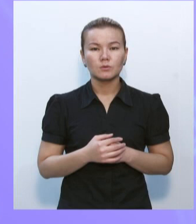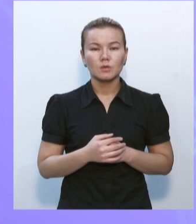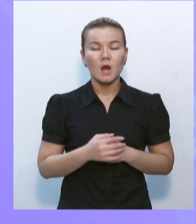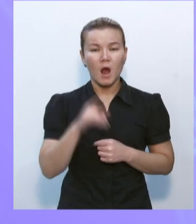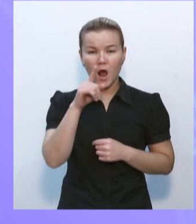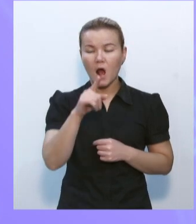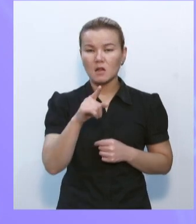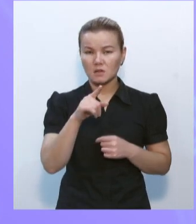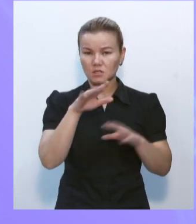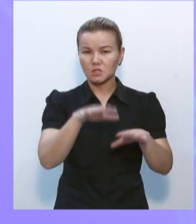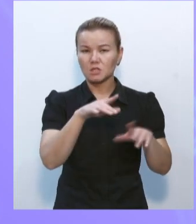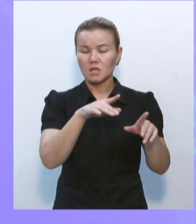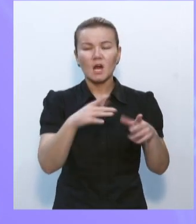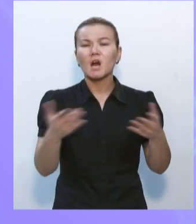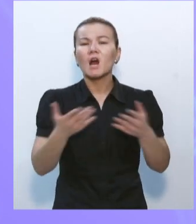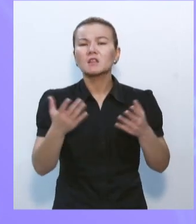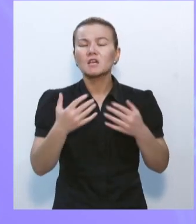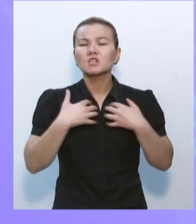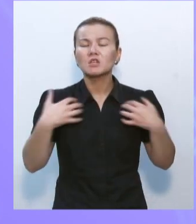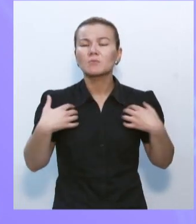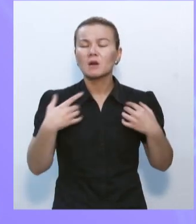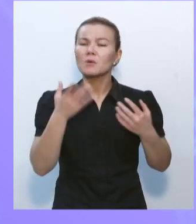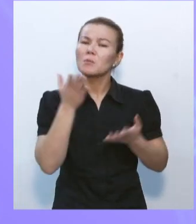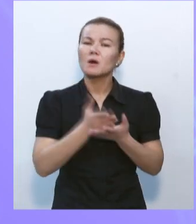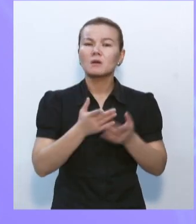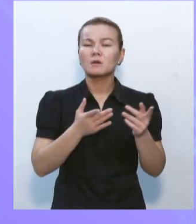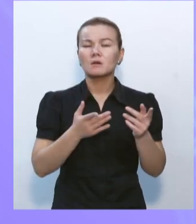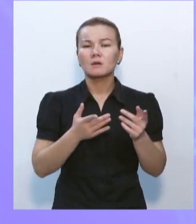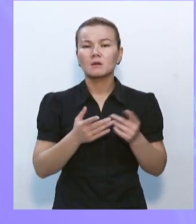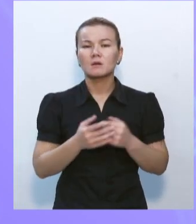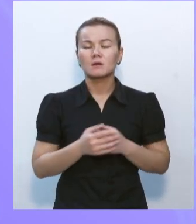Ал жерде кандай жаныбарлар бар экен?